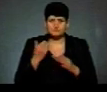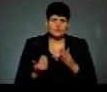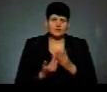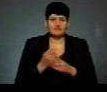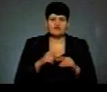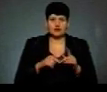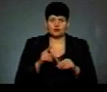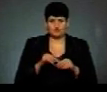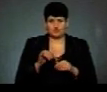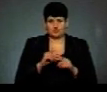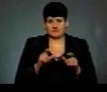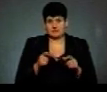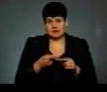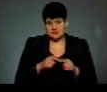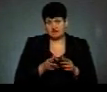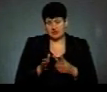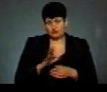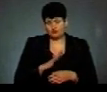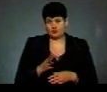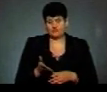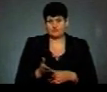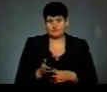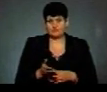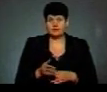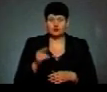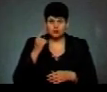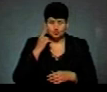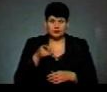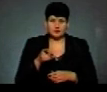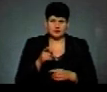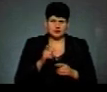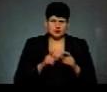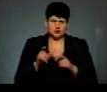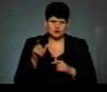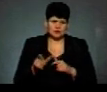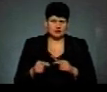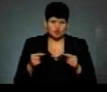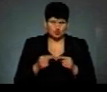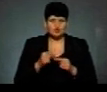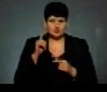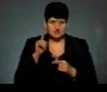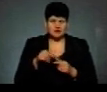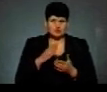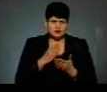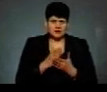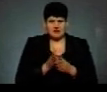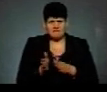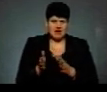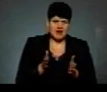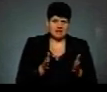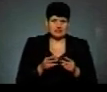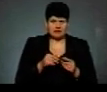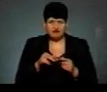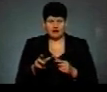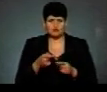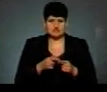рідному університеті. Тому для неї цей вихід був. Тобто, думаєте, студентка точно знала про те, що є варіанти виходу з цієї ситуації,